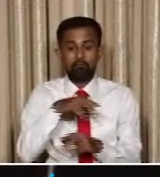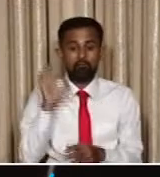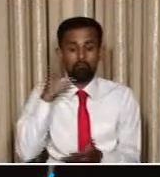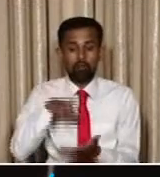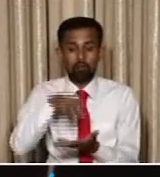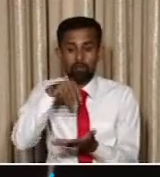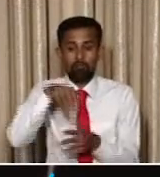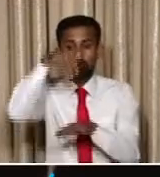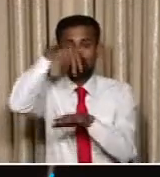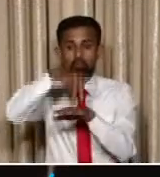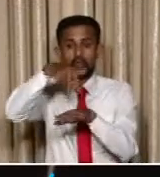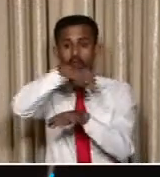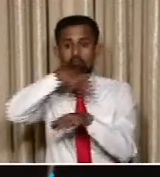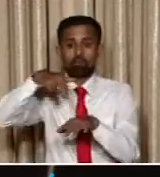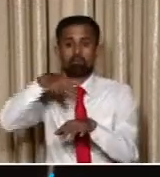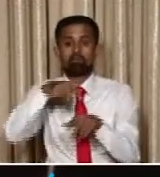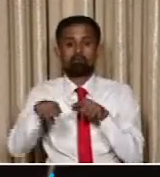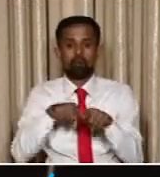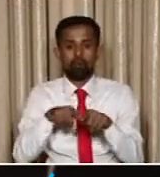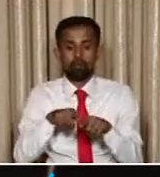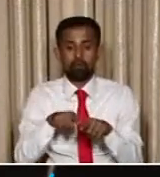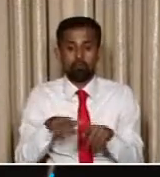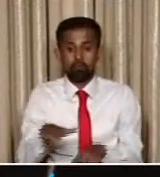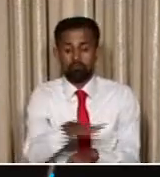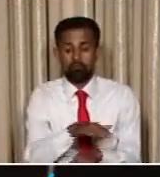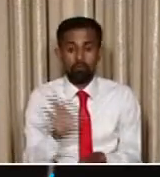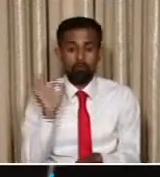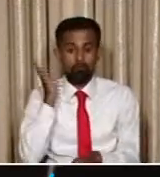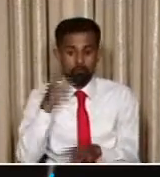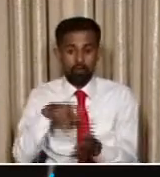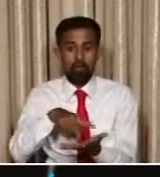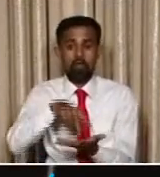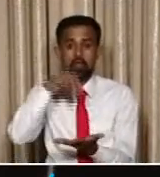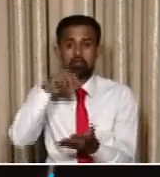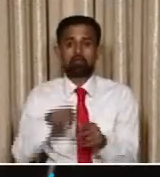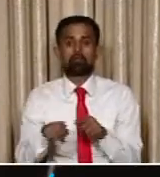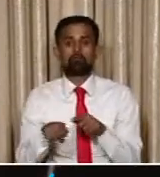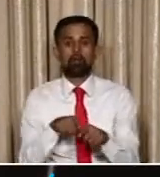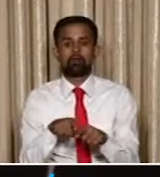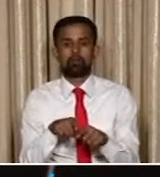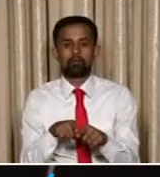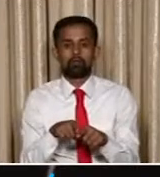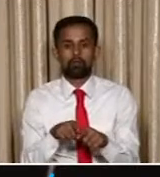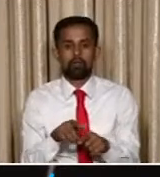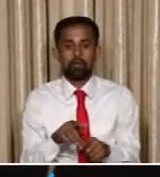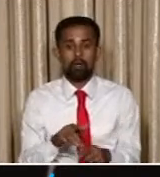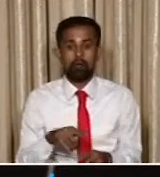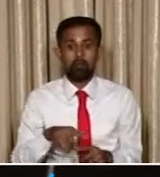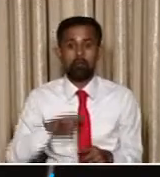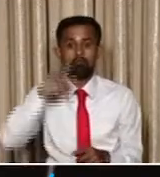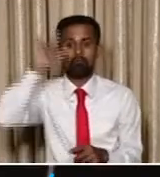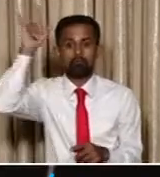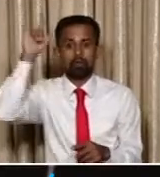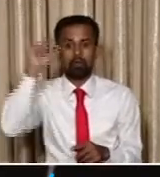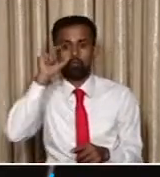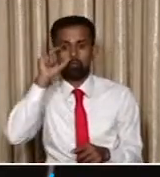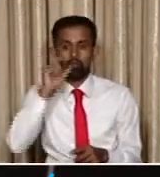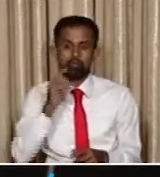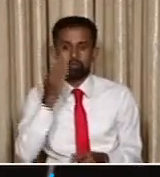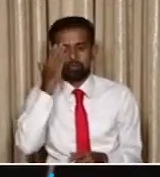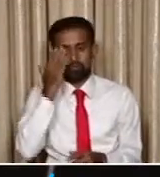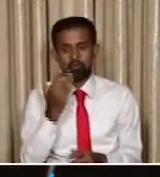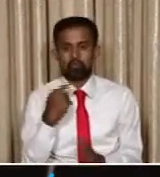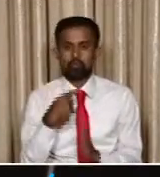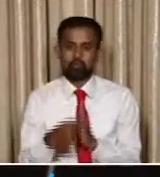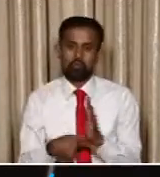මේ අපි සියලු දෙනාම මේ මහ පොළව නිධානයක්. මේක අපි පිටරට ගියාම පිටරටේ ඉන්න මිනිස්සු කියන්නේ අම්මේ